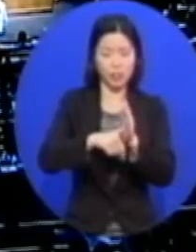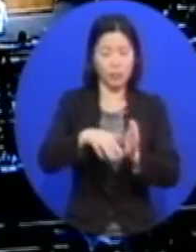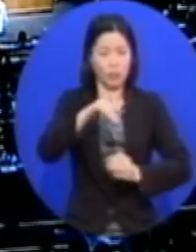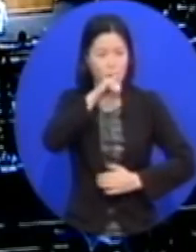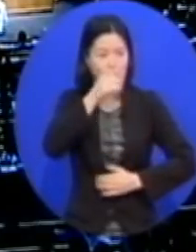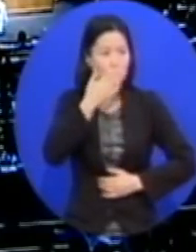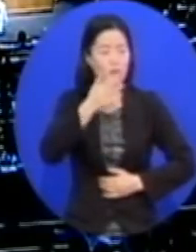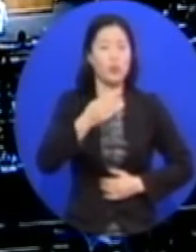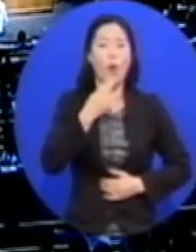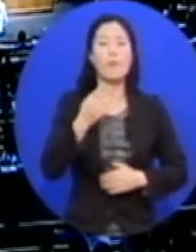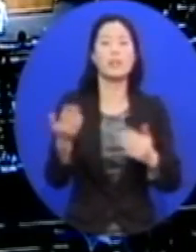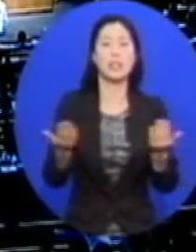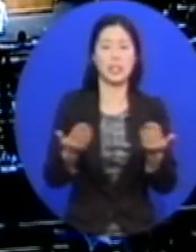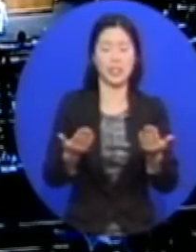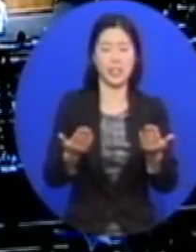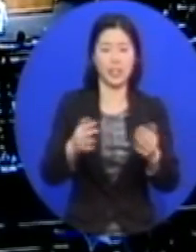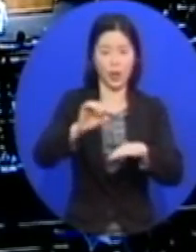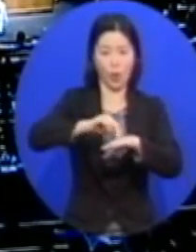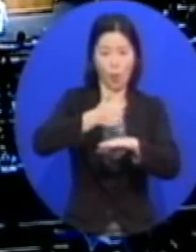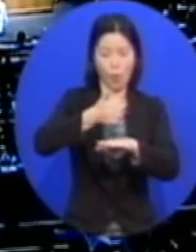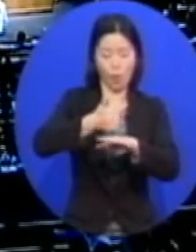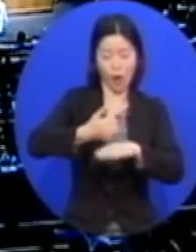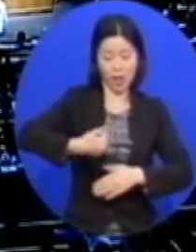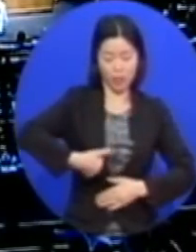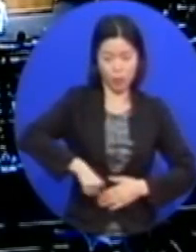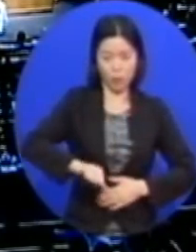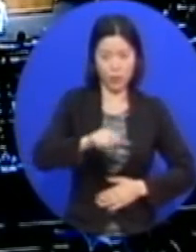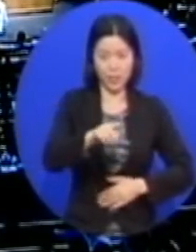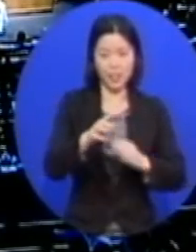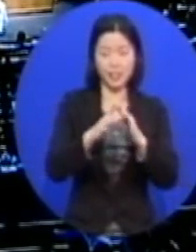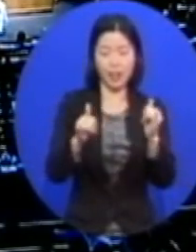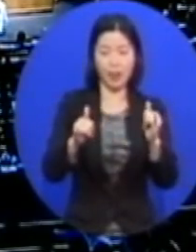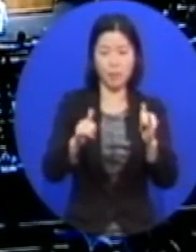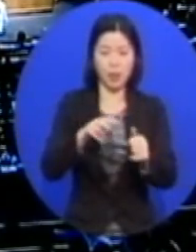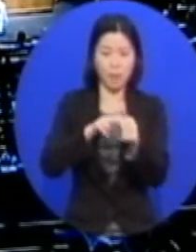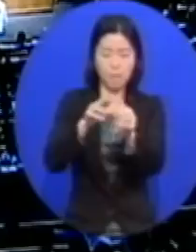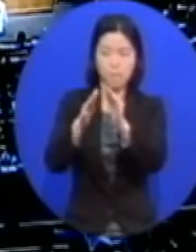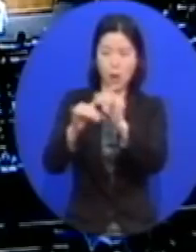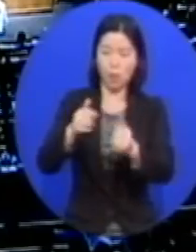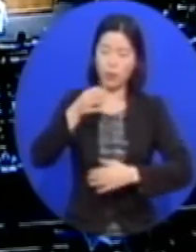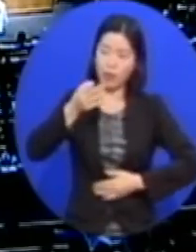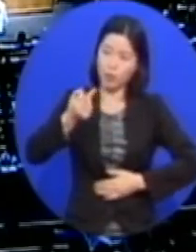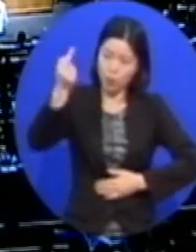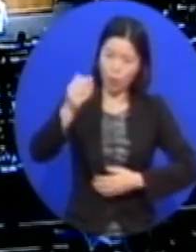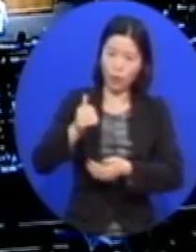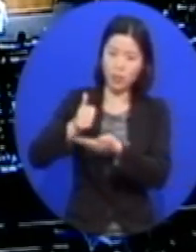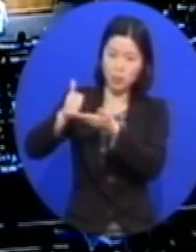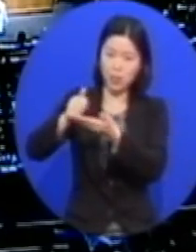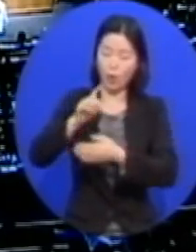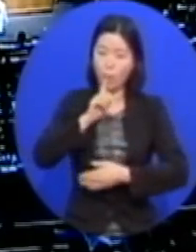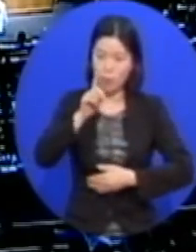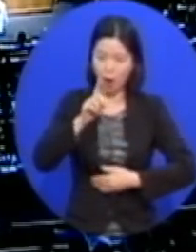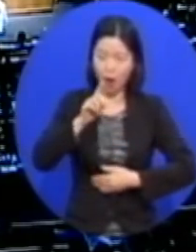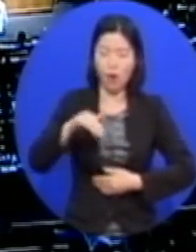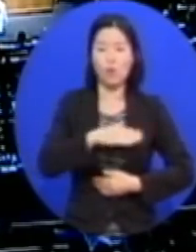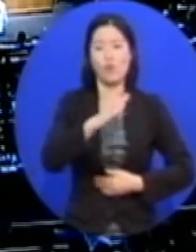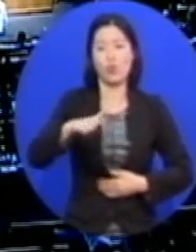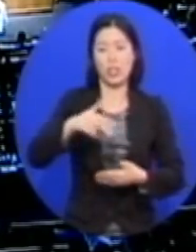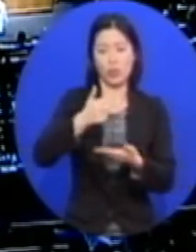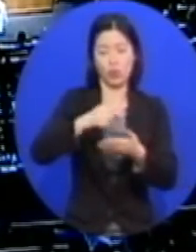일 입니다 왕 성인이 사람이 마부에게 형님이라고 우리는 주 안에서 한 형제 제안 된